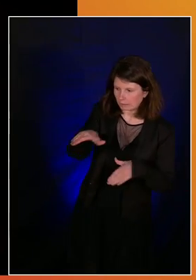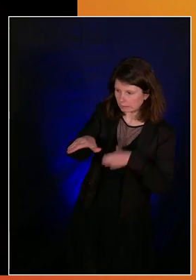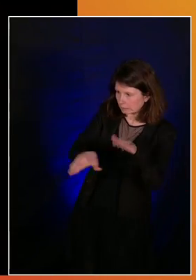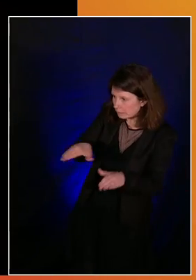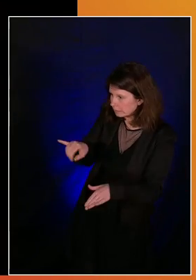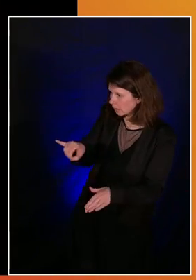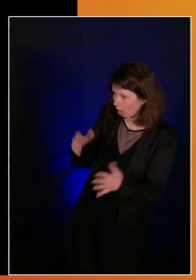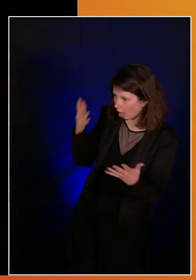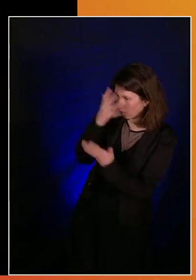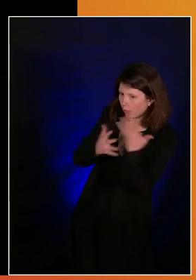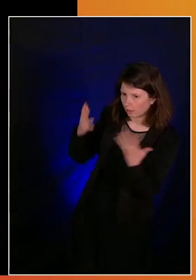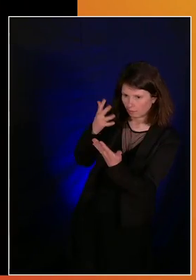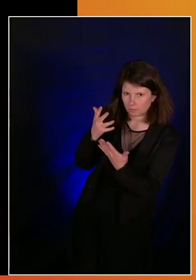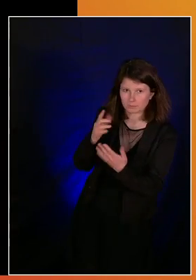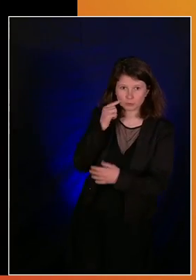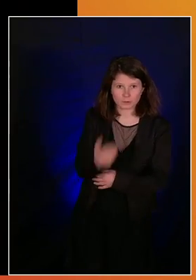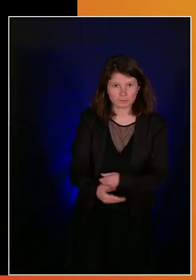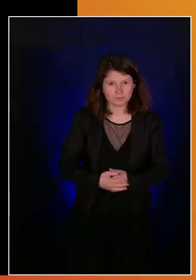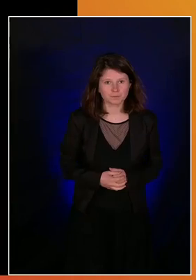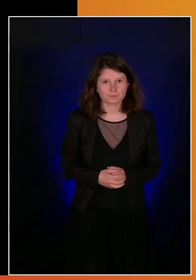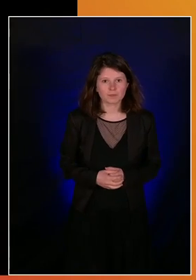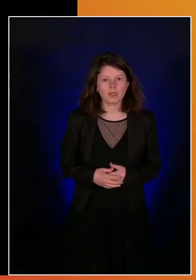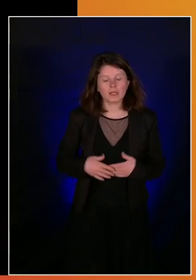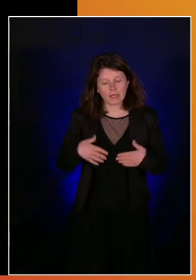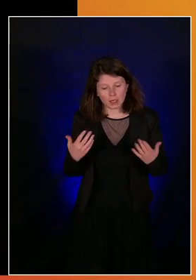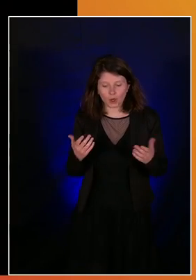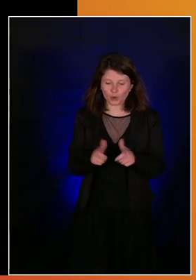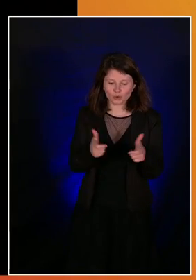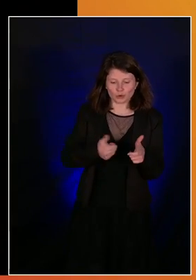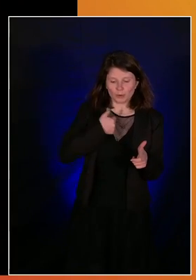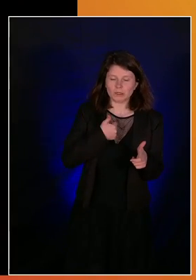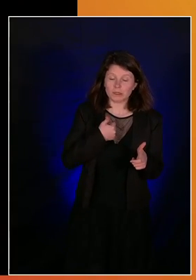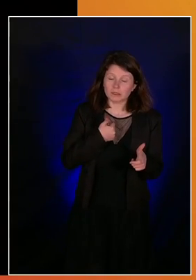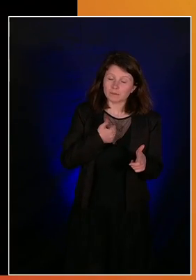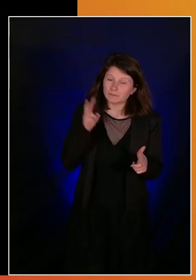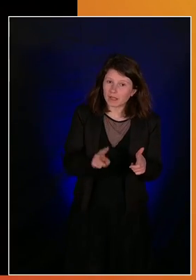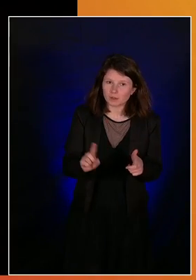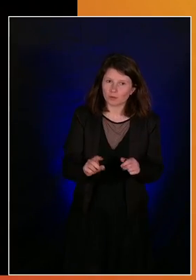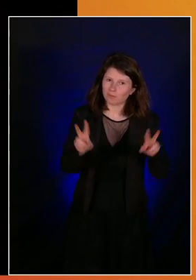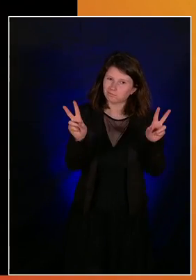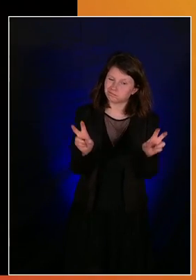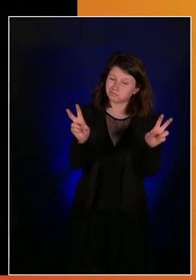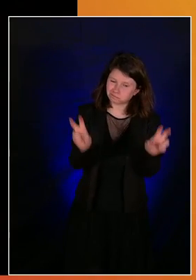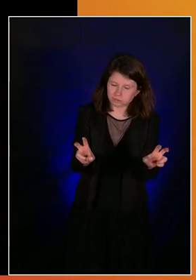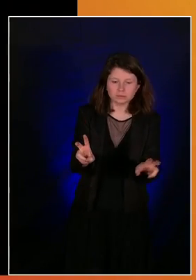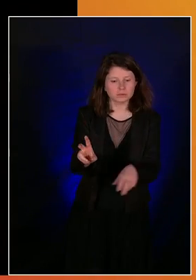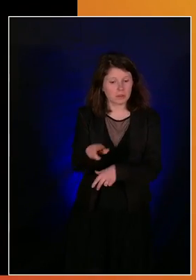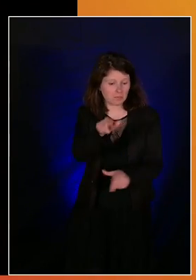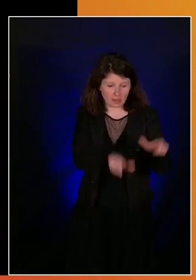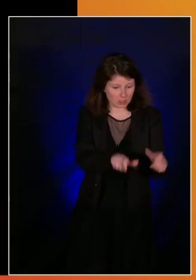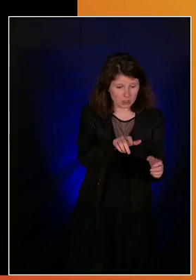la notion d'auto-entrepreneur évidemment on utilise des gros guillemets HE sont des travailleursans papier qui était obligé de se placer sous ce